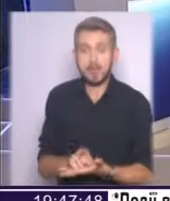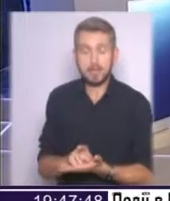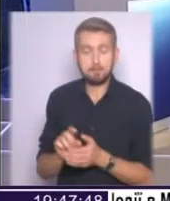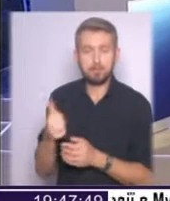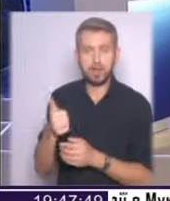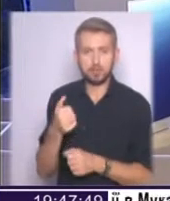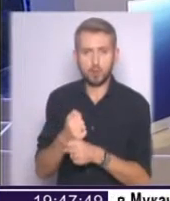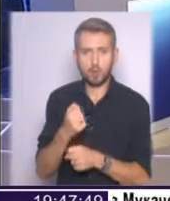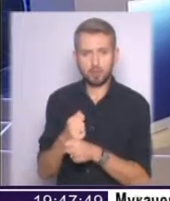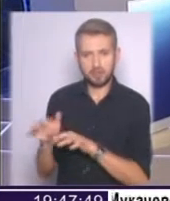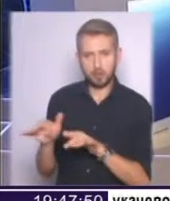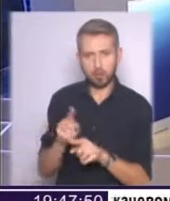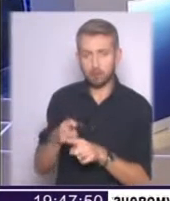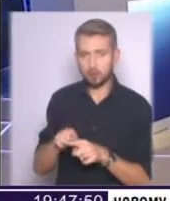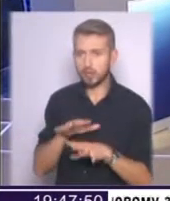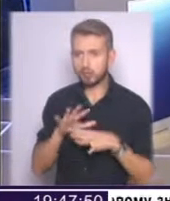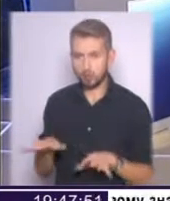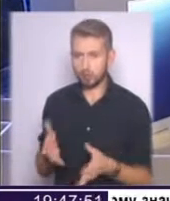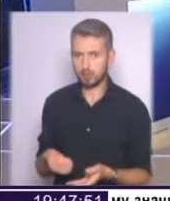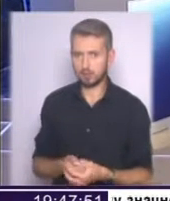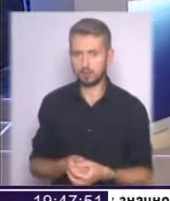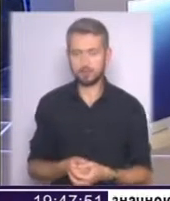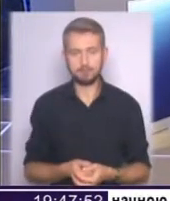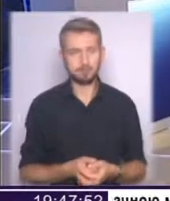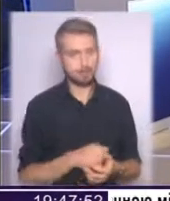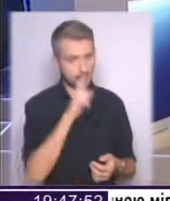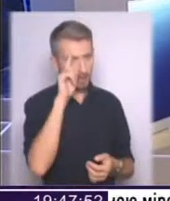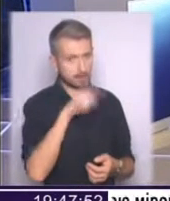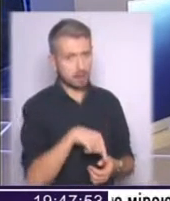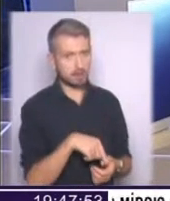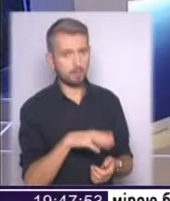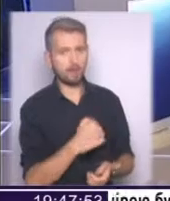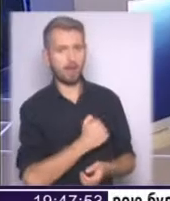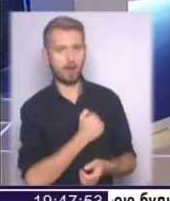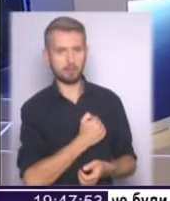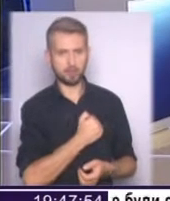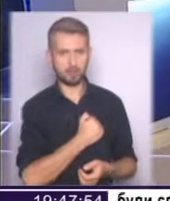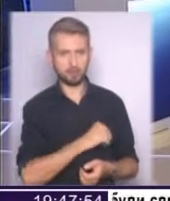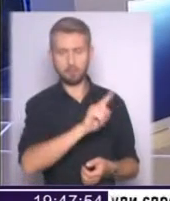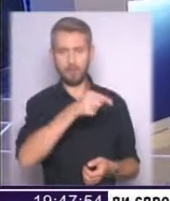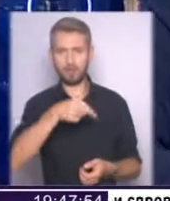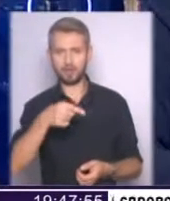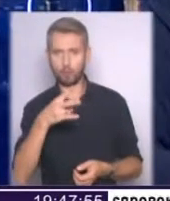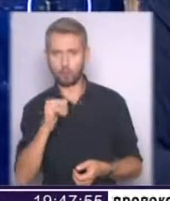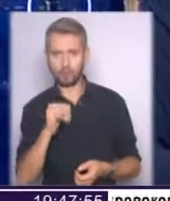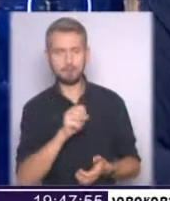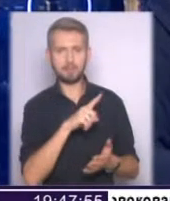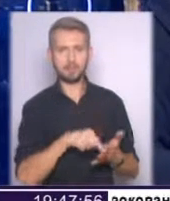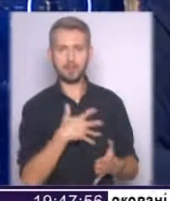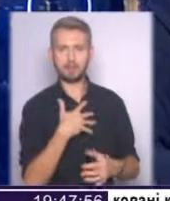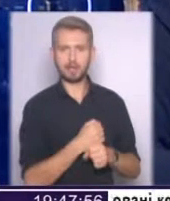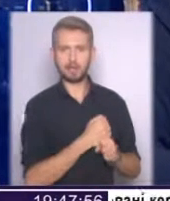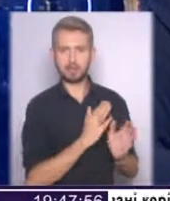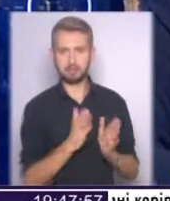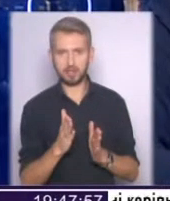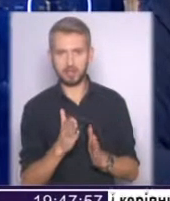робити крок на те, щоб цього не було. Ви знаєте, в армії мобілізовані, питання дисципліни,